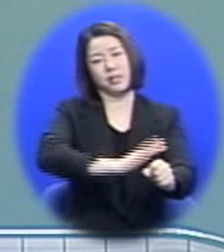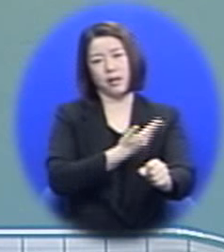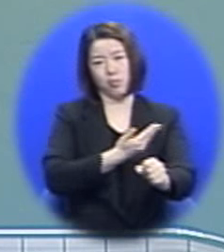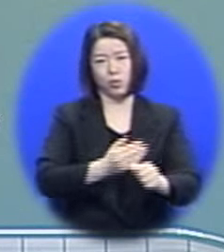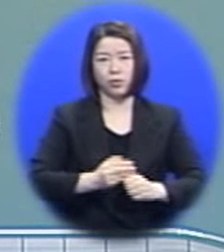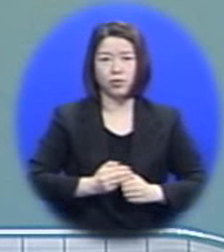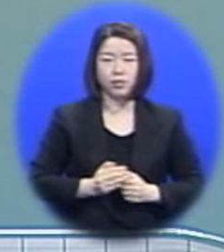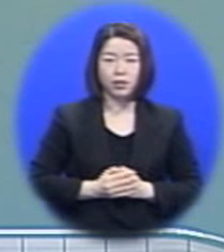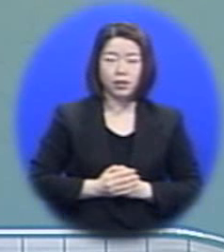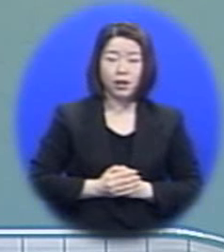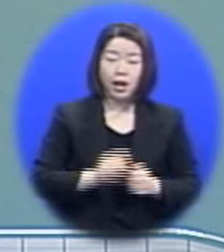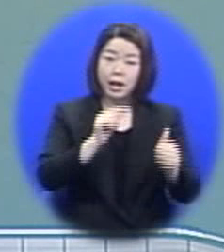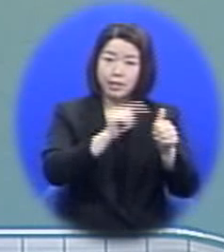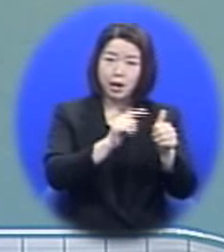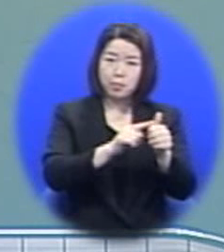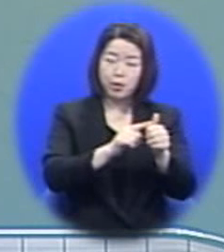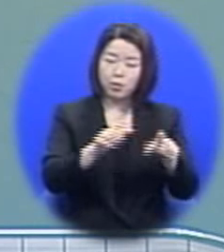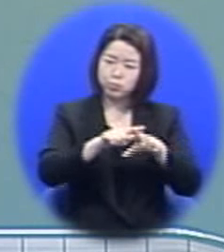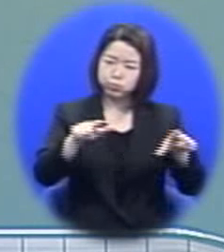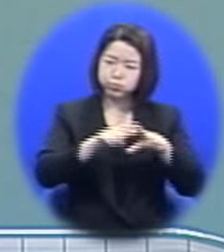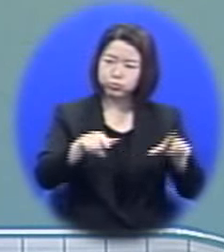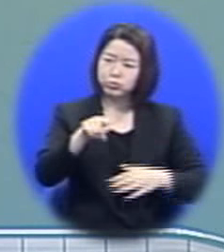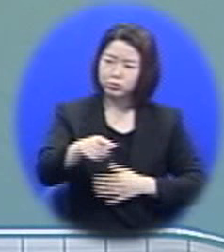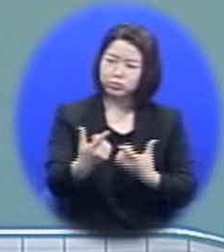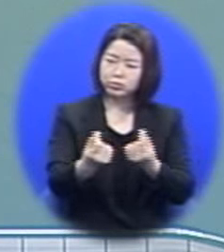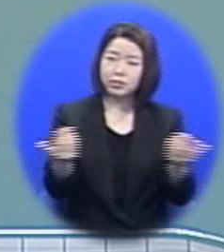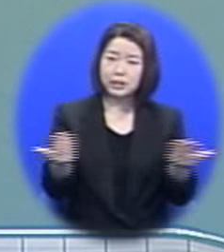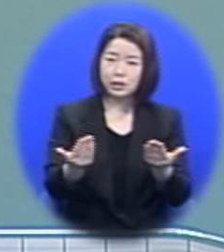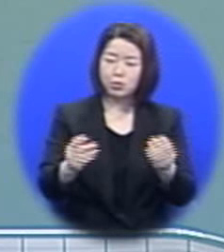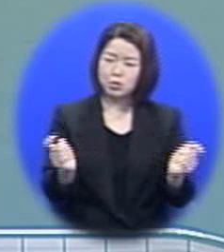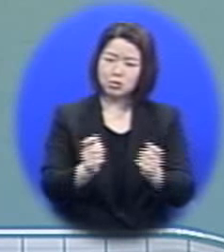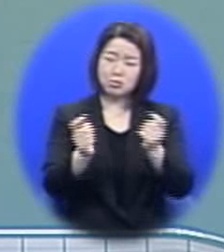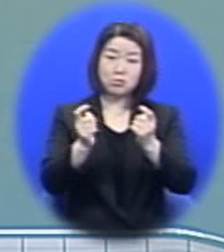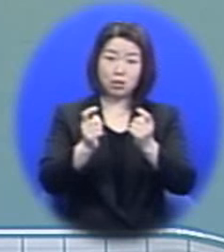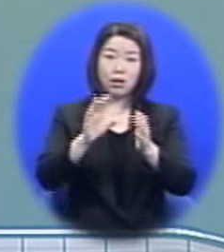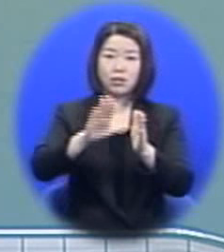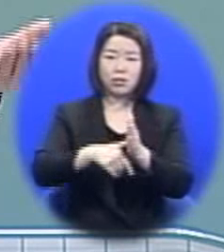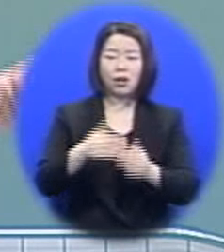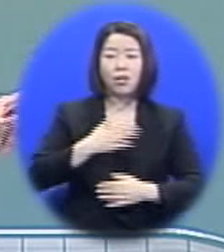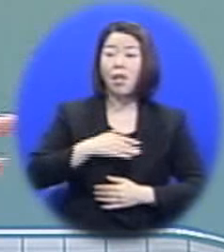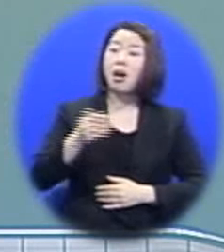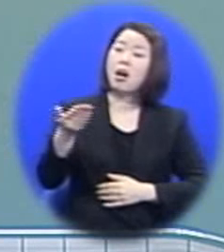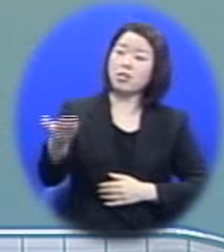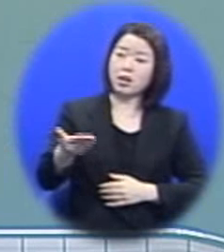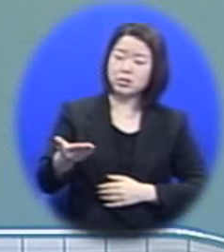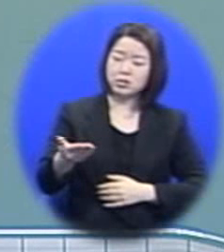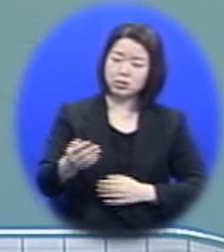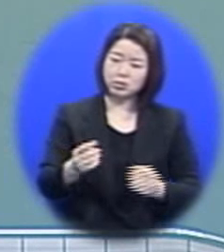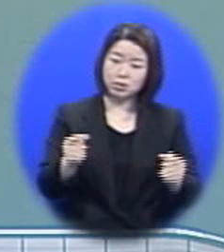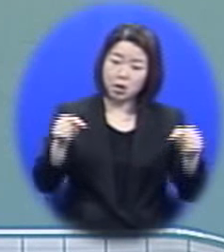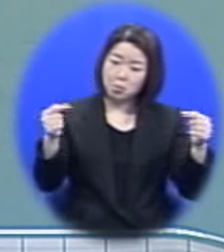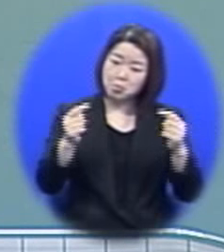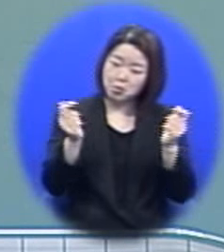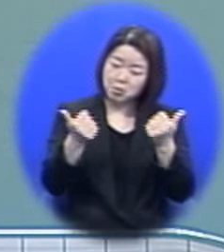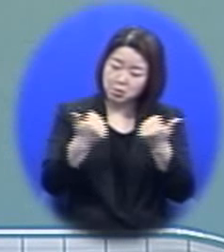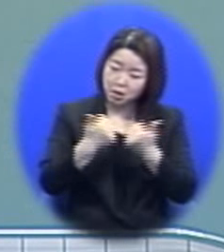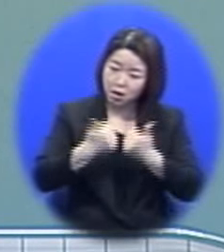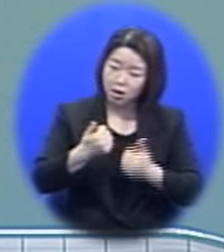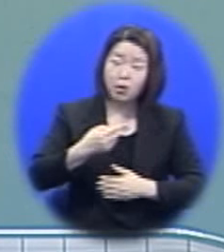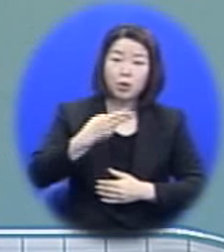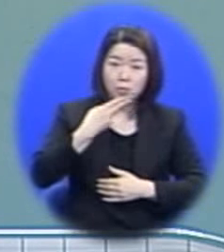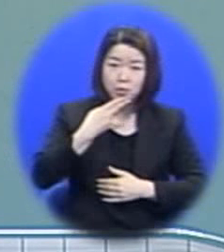잘못입니다. 남편들이 흔히 그와 같은 문제로 서로 싸우게 될 때 아니 내가 당신과 은논 안 한 거는